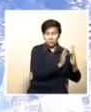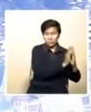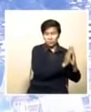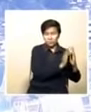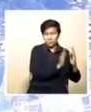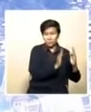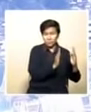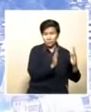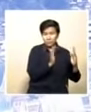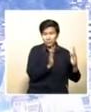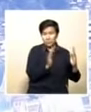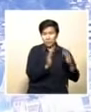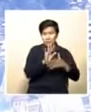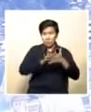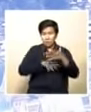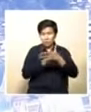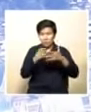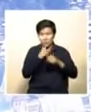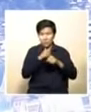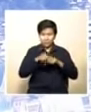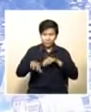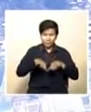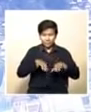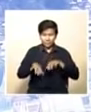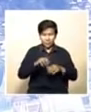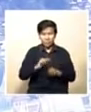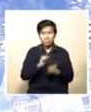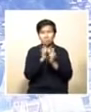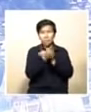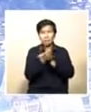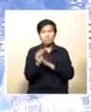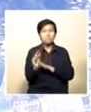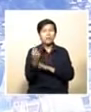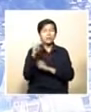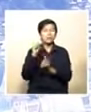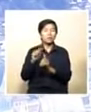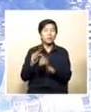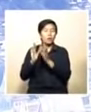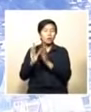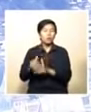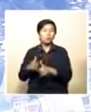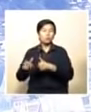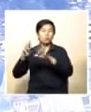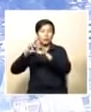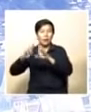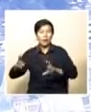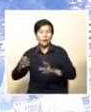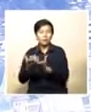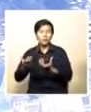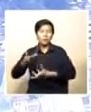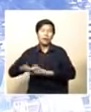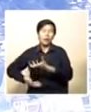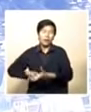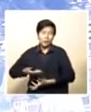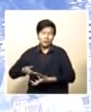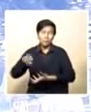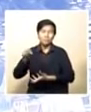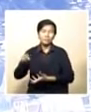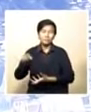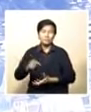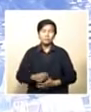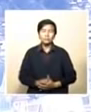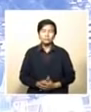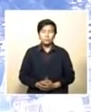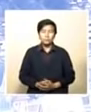ำออกแม้แต่ชิ้นเดียวแต่ยังมีการต้องส่งออกด้วยความจำเป็น3เหตุ